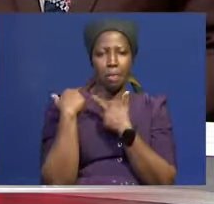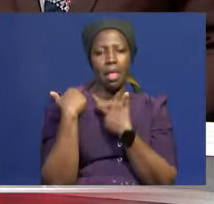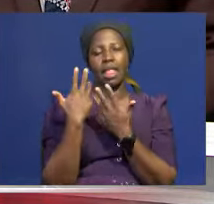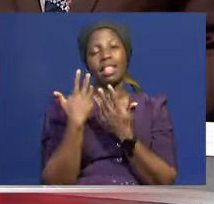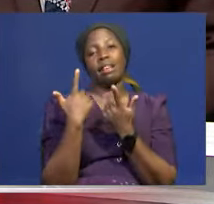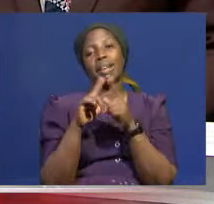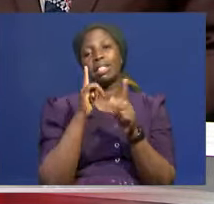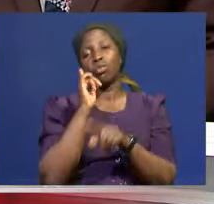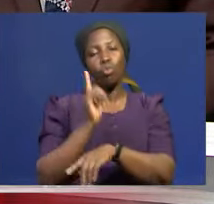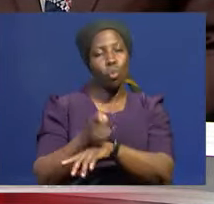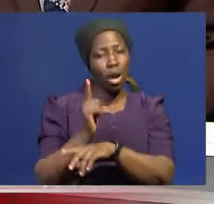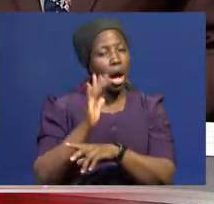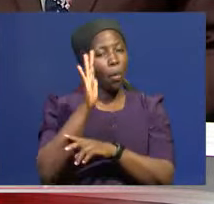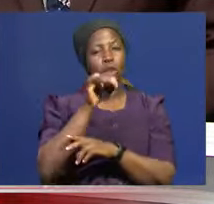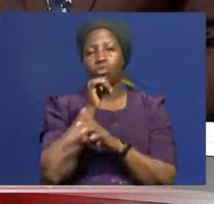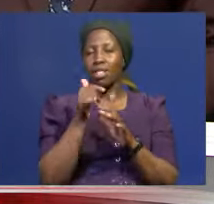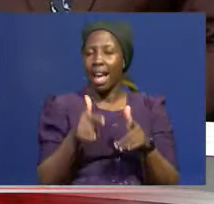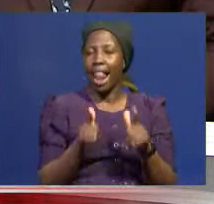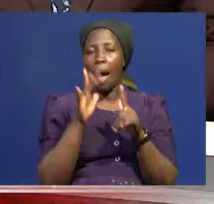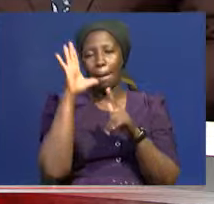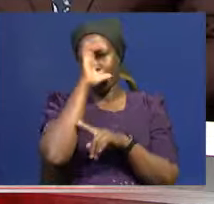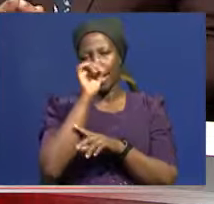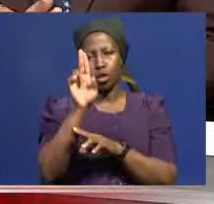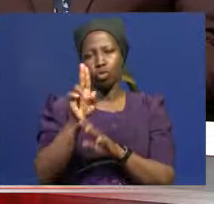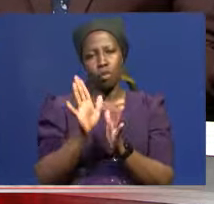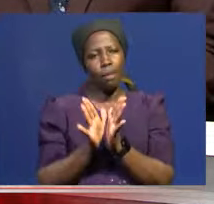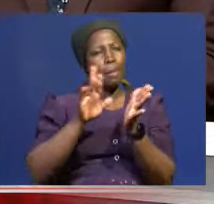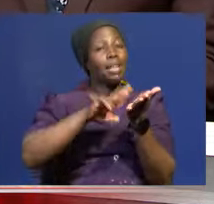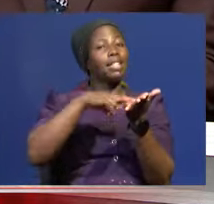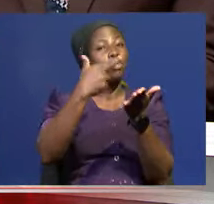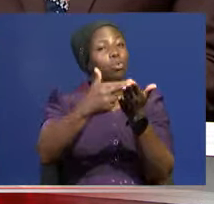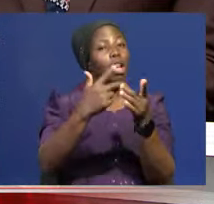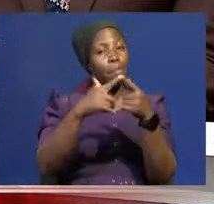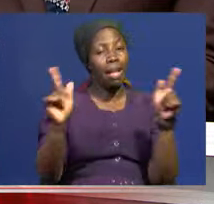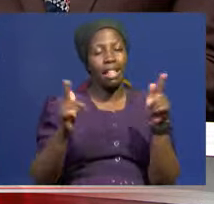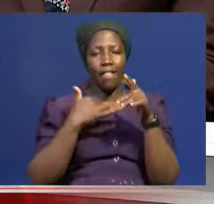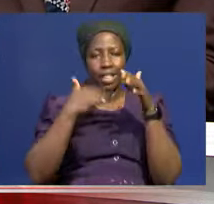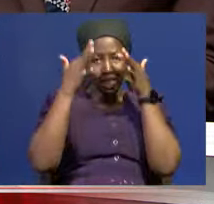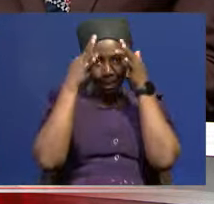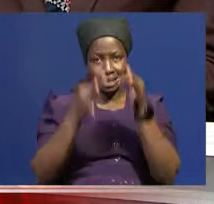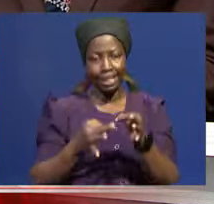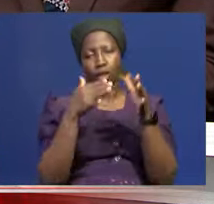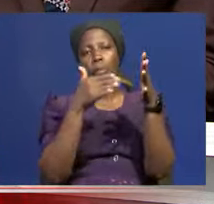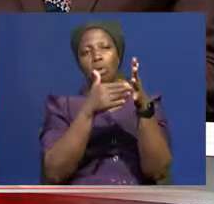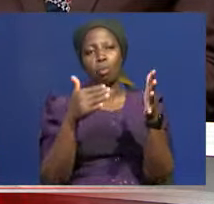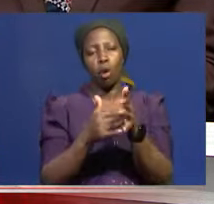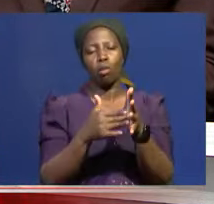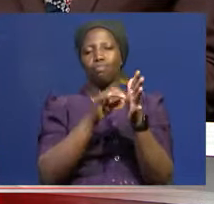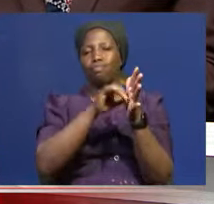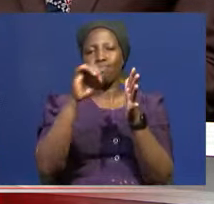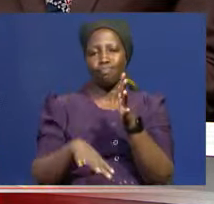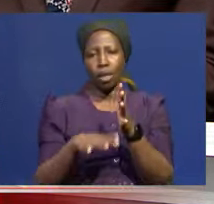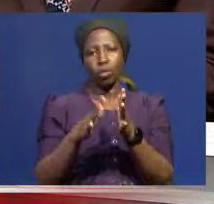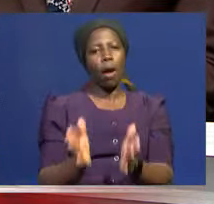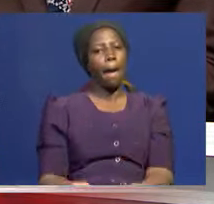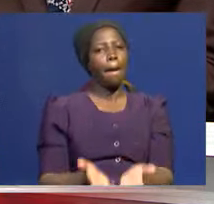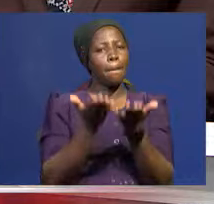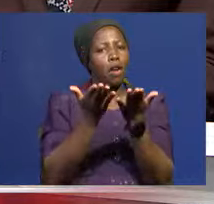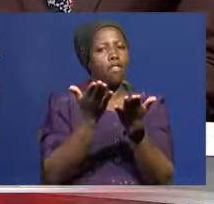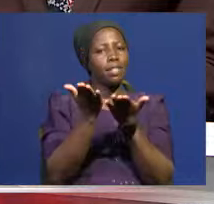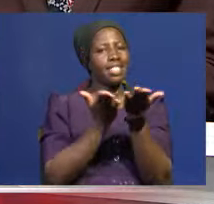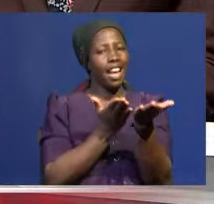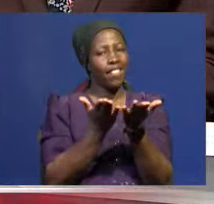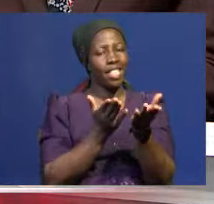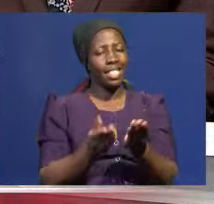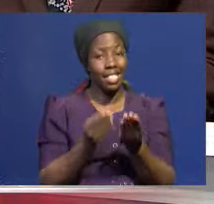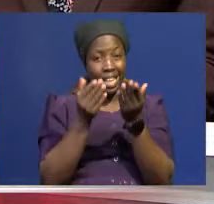matumizi mabaya ya rasili mali za uma, licha mamuzi ya kupunguza vikuazo ili kuimarisha utuajihuduma. Raisa likuwa kizungumza